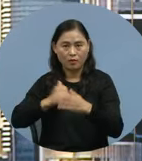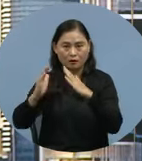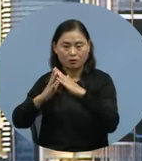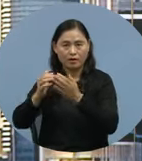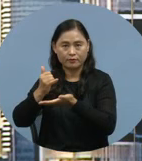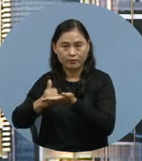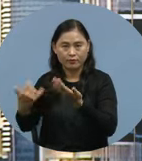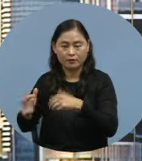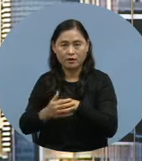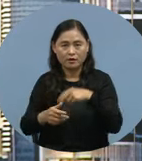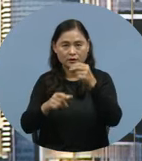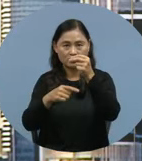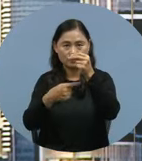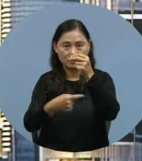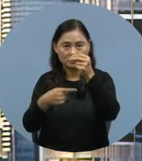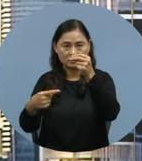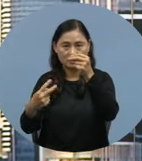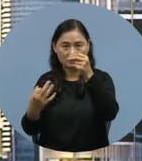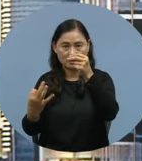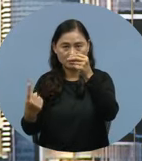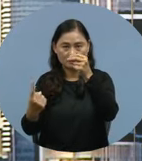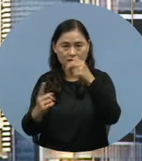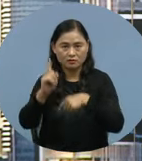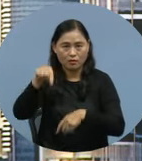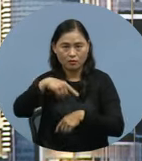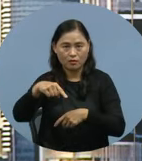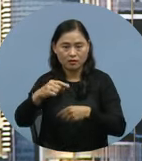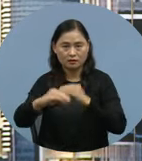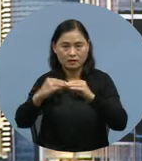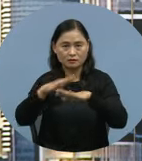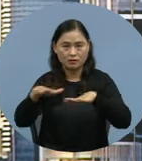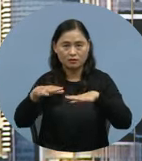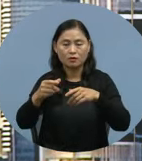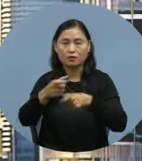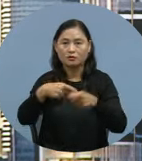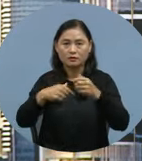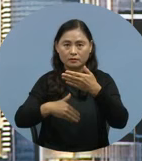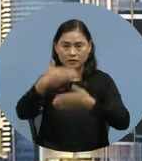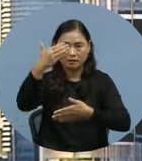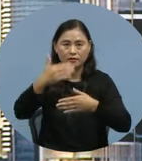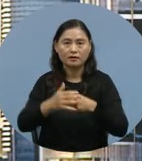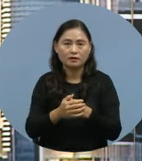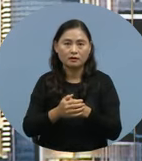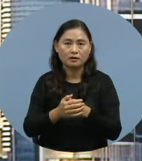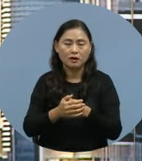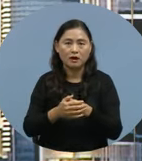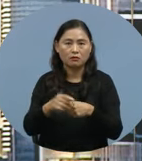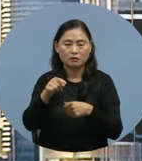跟住7月1日至到31日咧就喺上環建安商業大廈嘅，咁嗰度咧就大概就